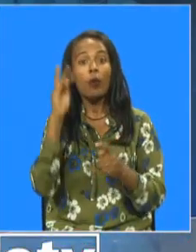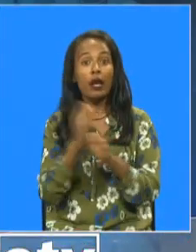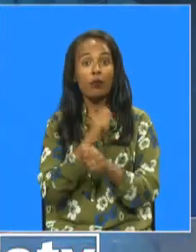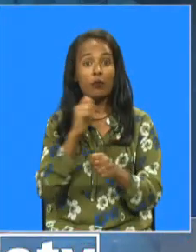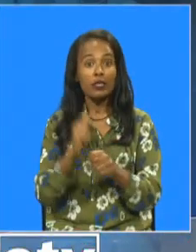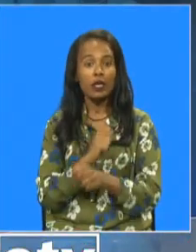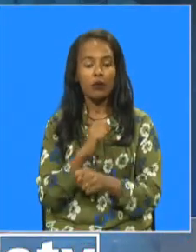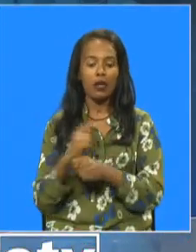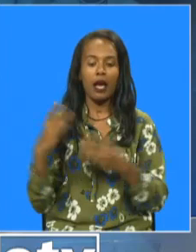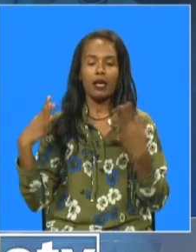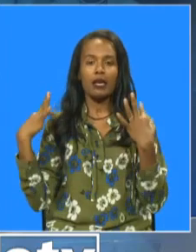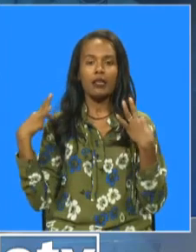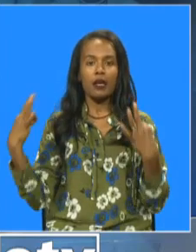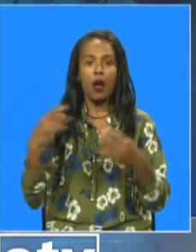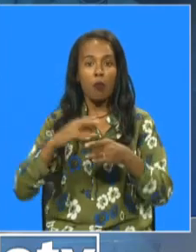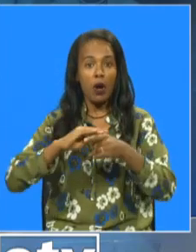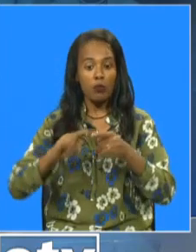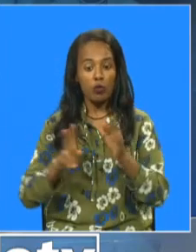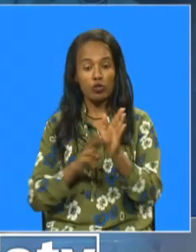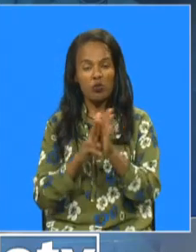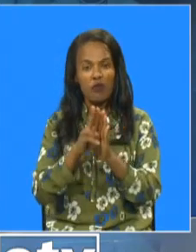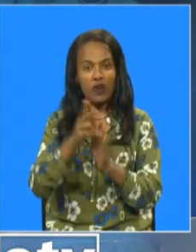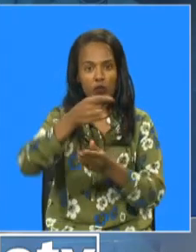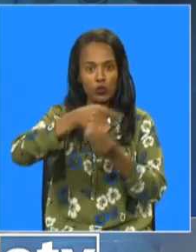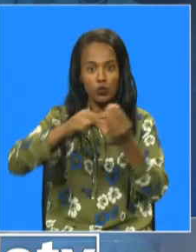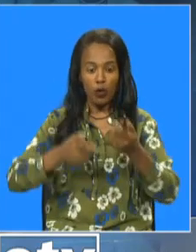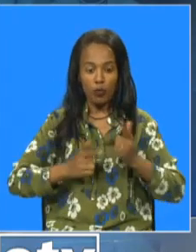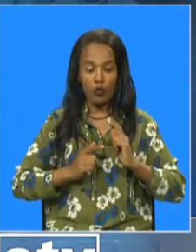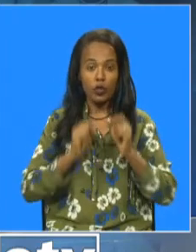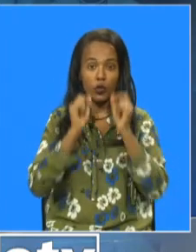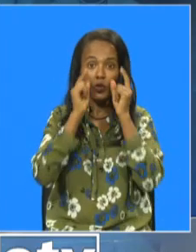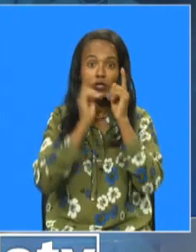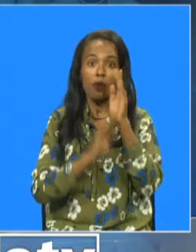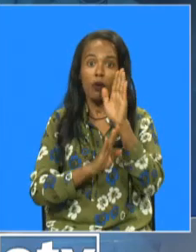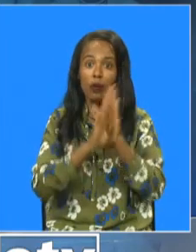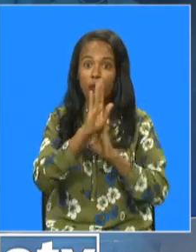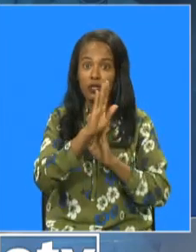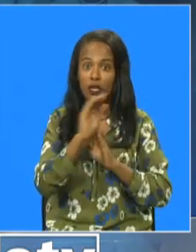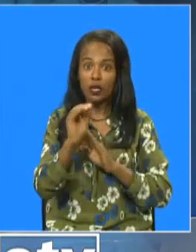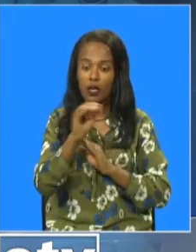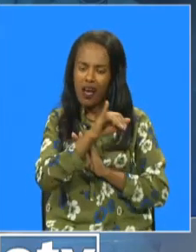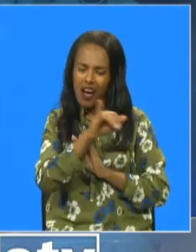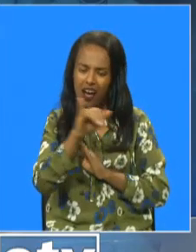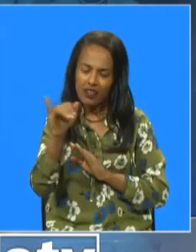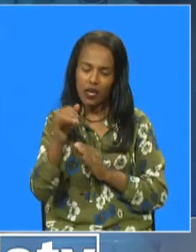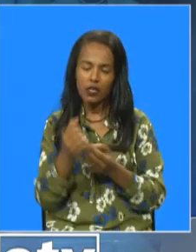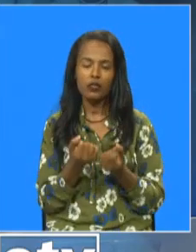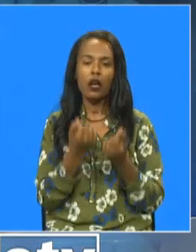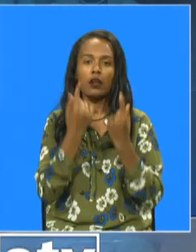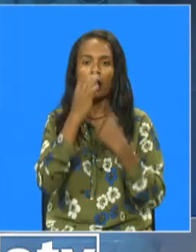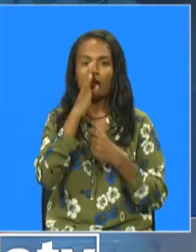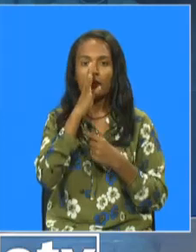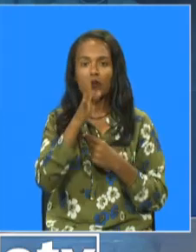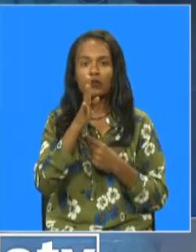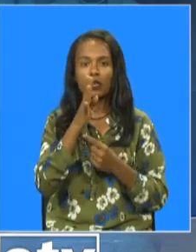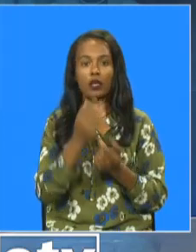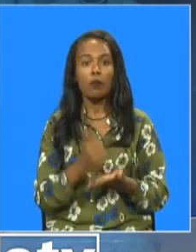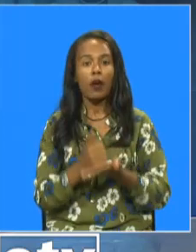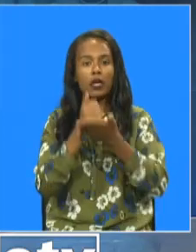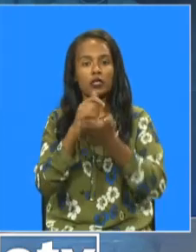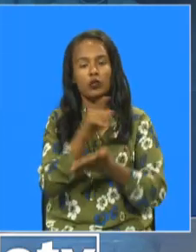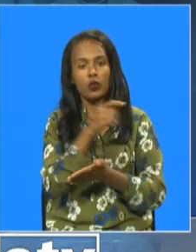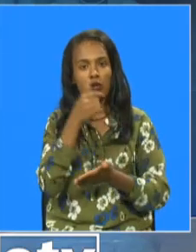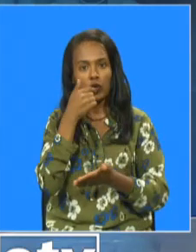መተግበሪያ የጤና ባለሙያዎች በቫይረሱ ዙሪያ የሚኖራቸውን ግንዛቤ ለማሳደግና አንድ አይነት አረዳድ ለመፍጠር የሚያግዝ እንደሆነም